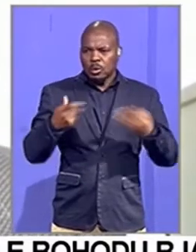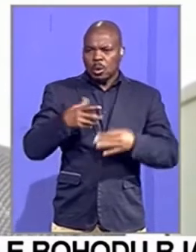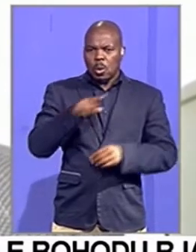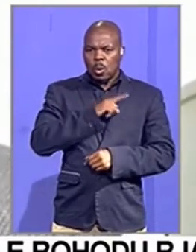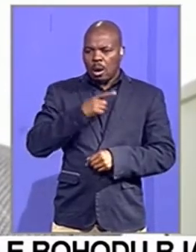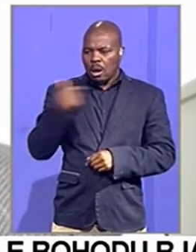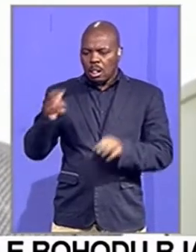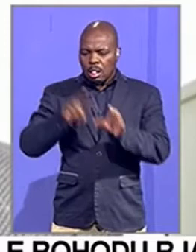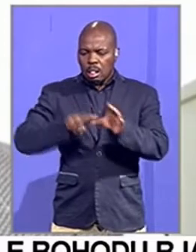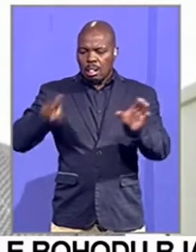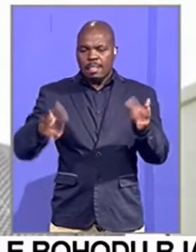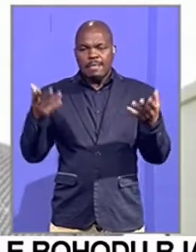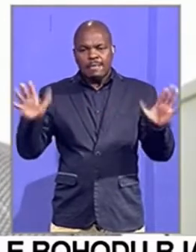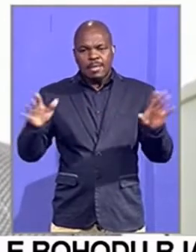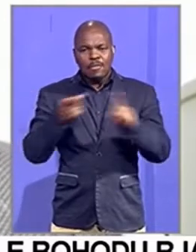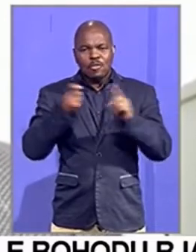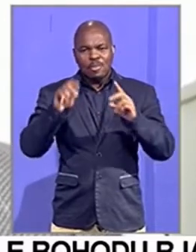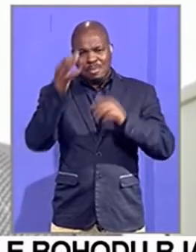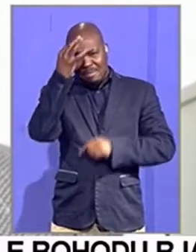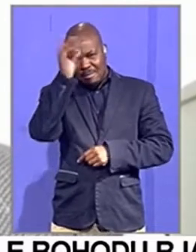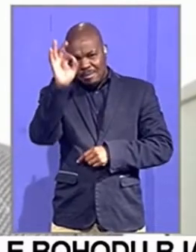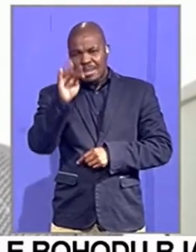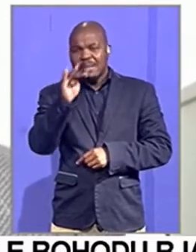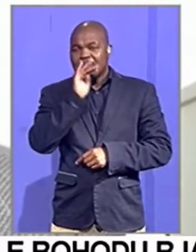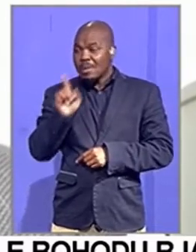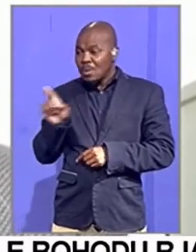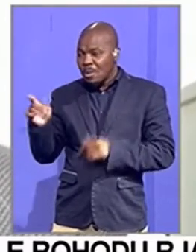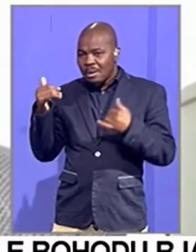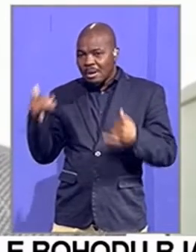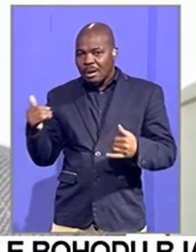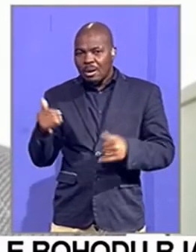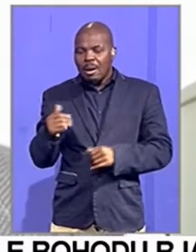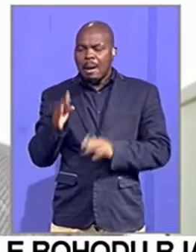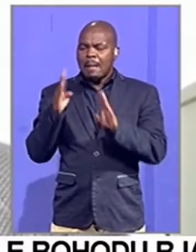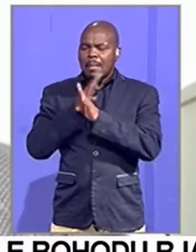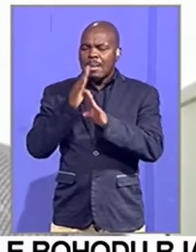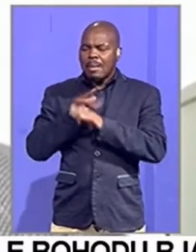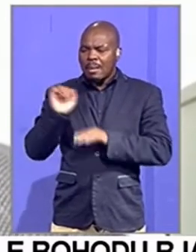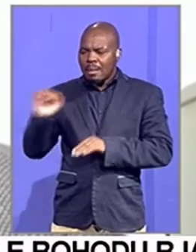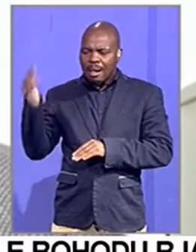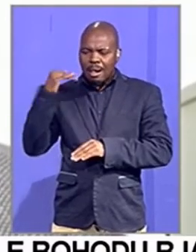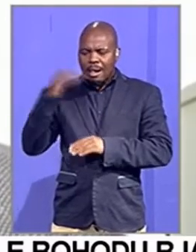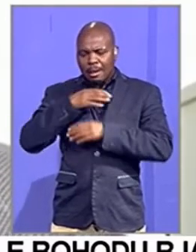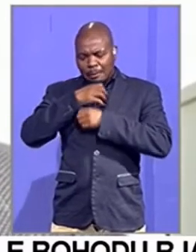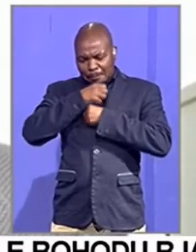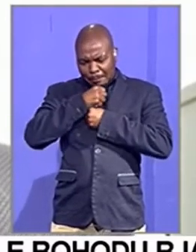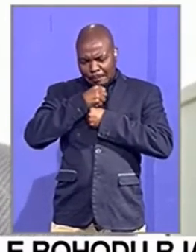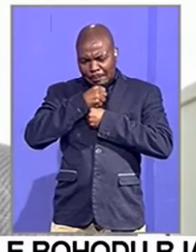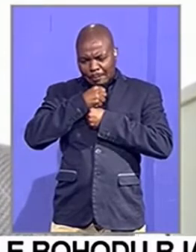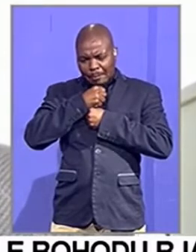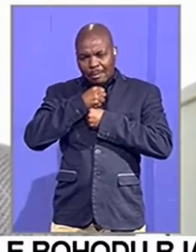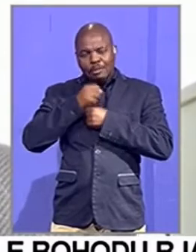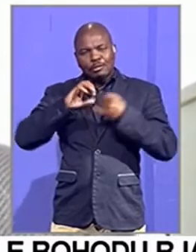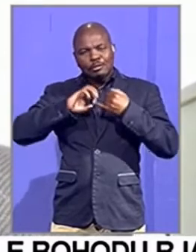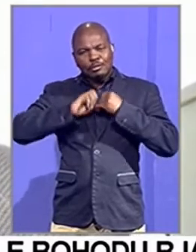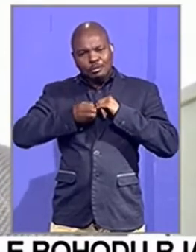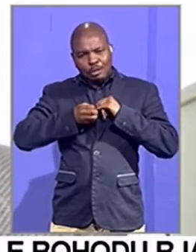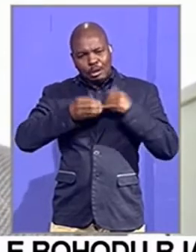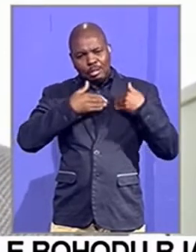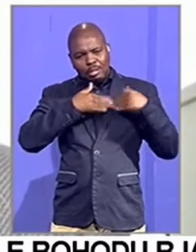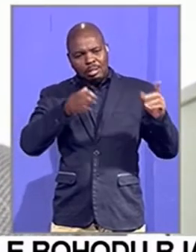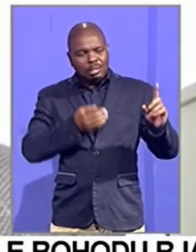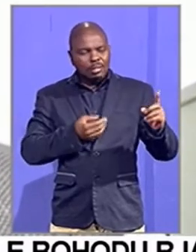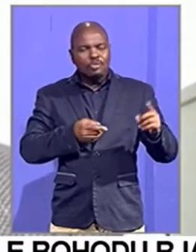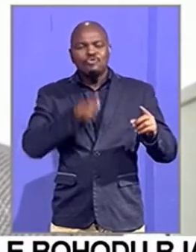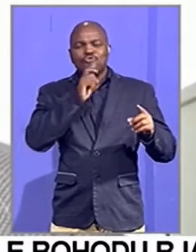sa šoma ka mmušo o ka re bjalo o tlo thoma go šomiša diphiri tšela ba di swere tša naga a thoma go di šomiša go lwa dintwa